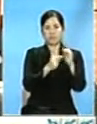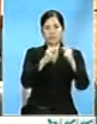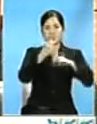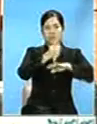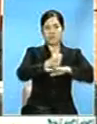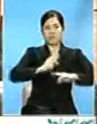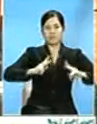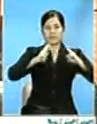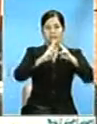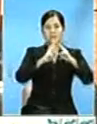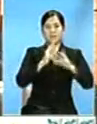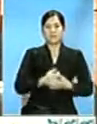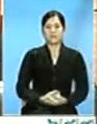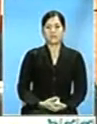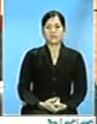นะครับ